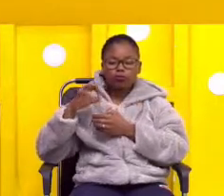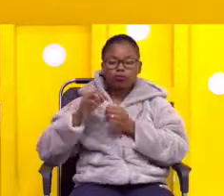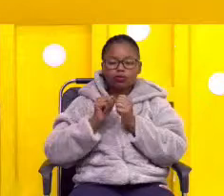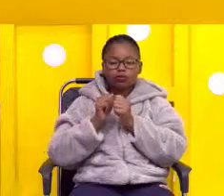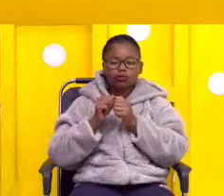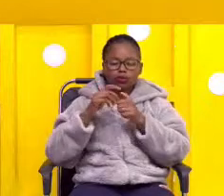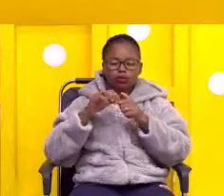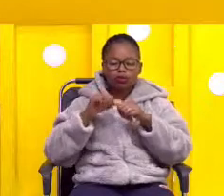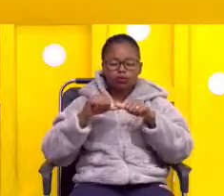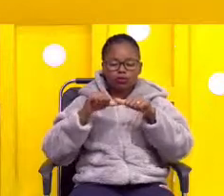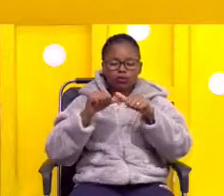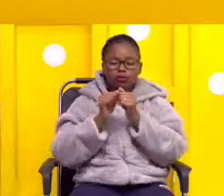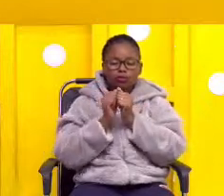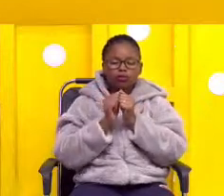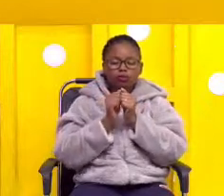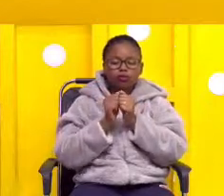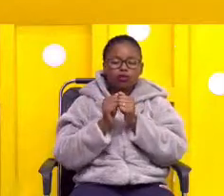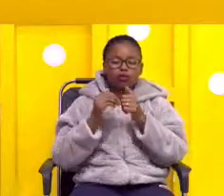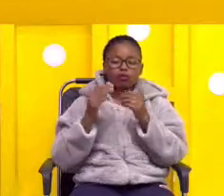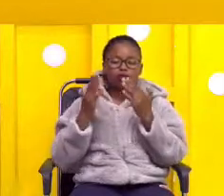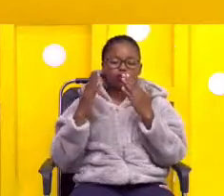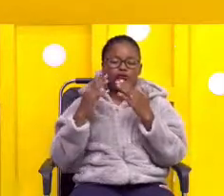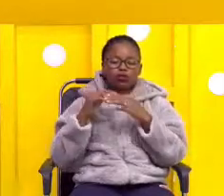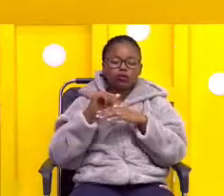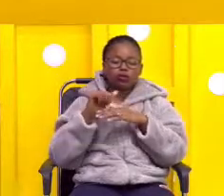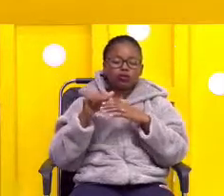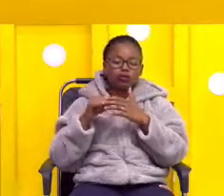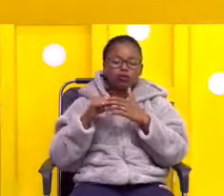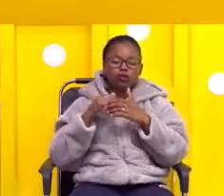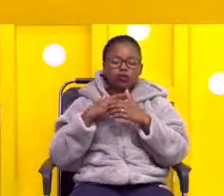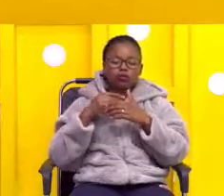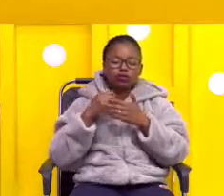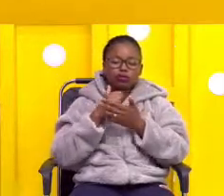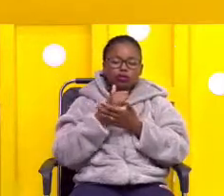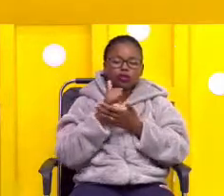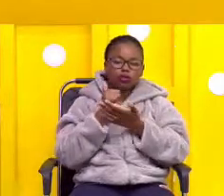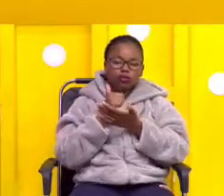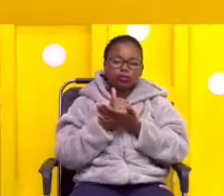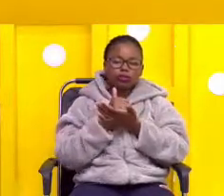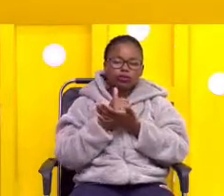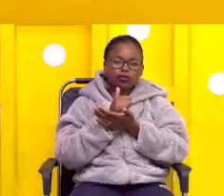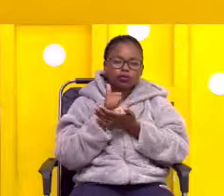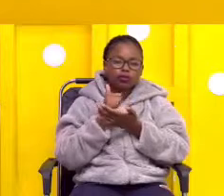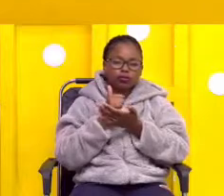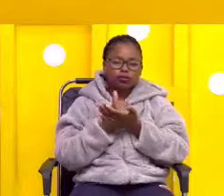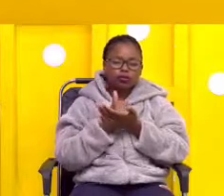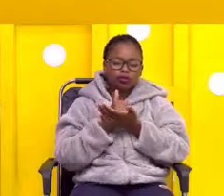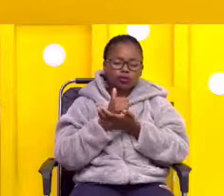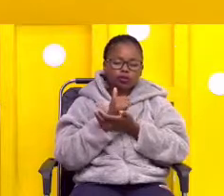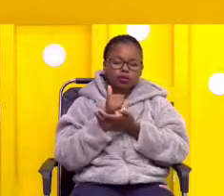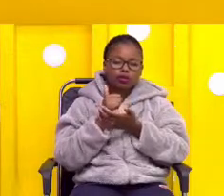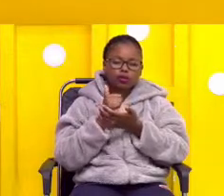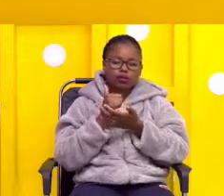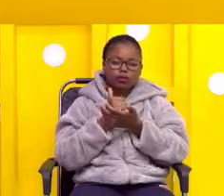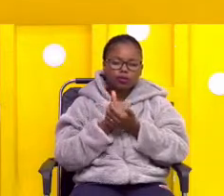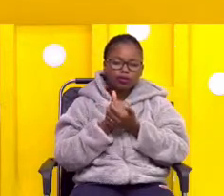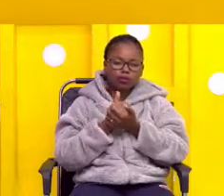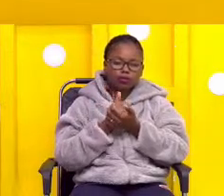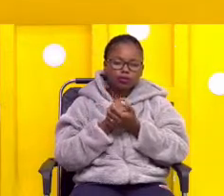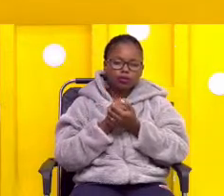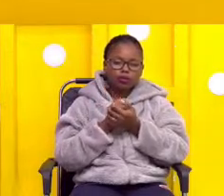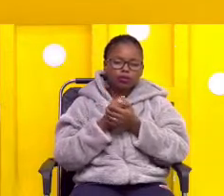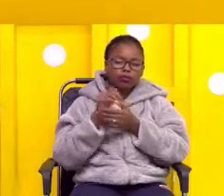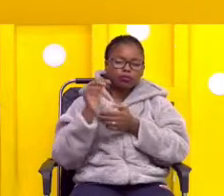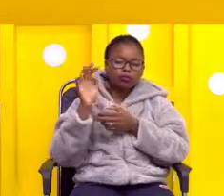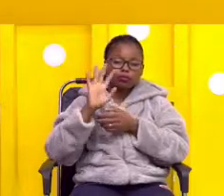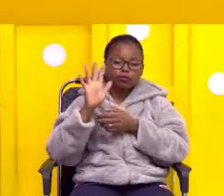ithuĩ na ĩroikara na ithuĩ rĩu na hingo ciothe tene na tene. Na ithuothe tuge amen, amen, amen. Bye